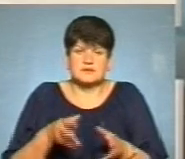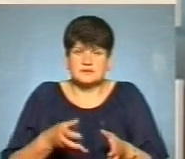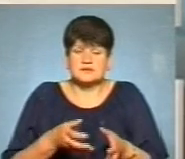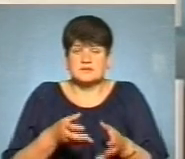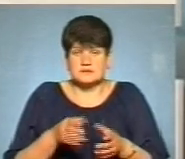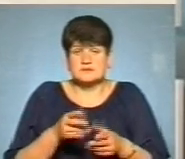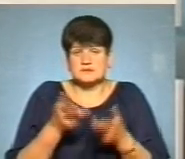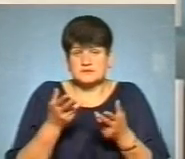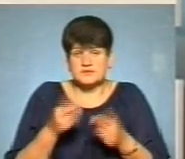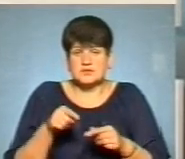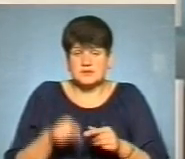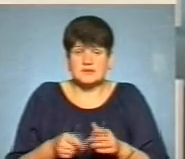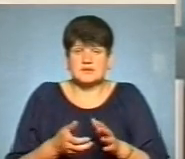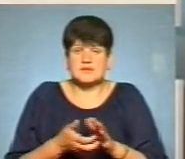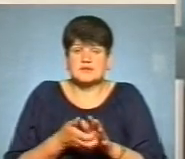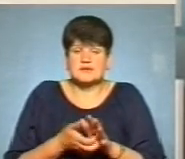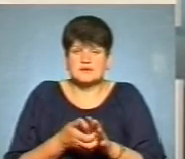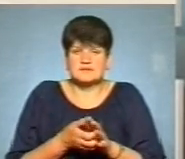і, звичайно, що їй не вистачає